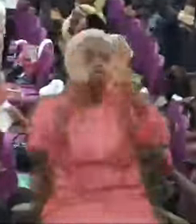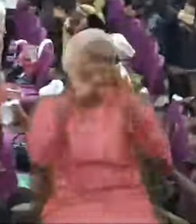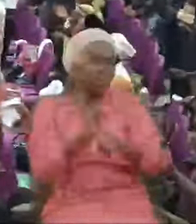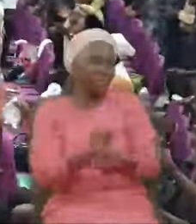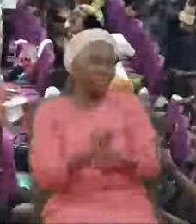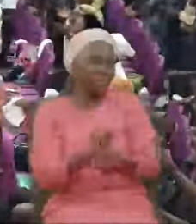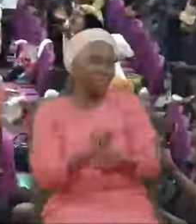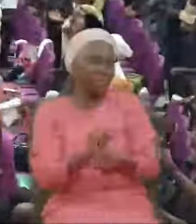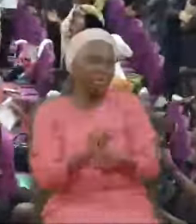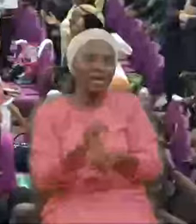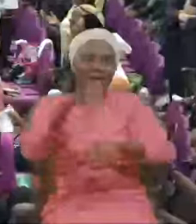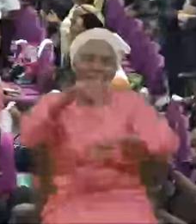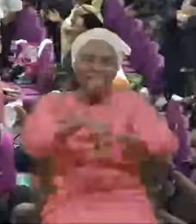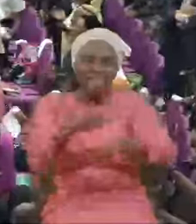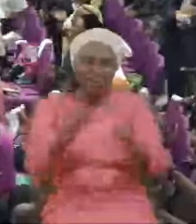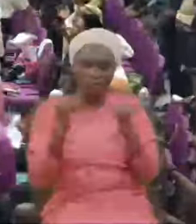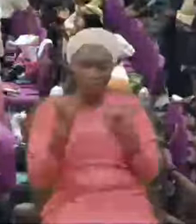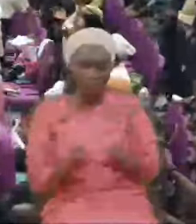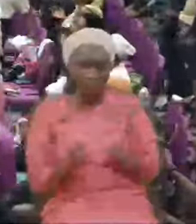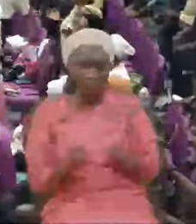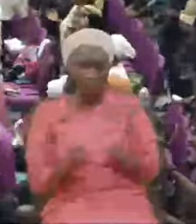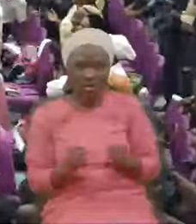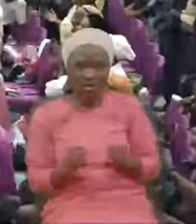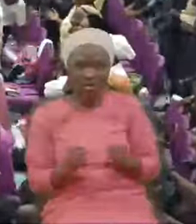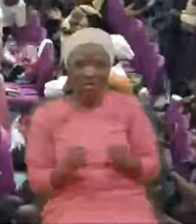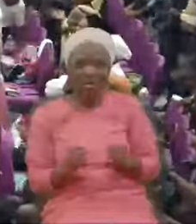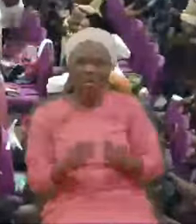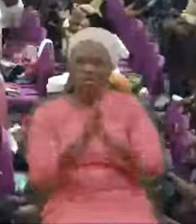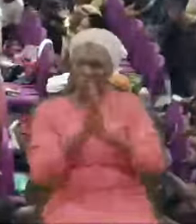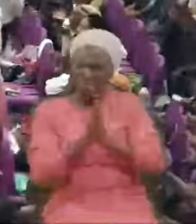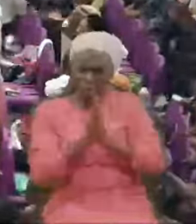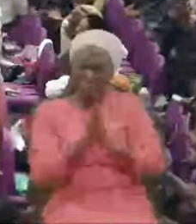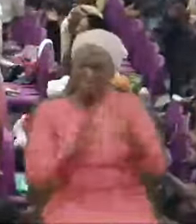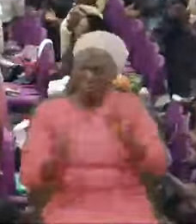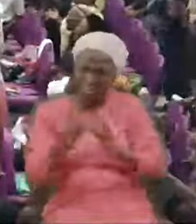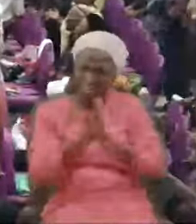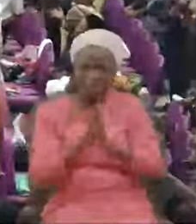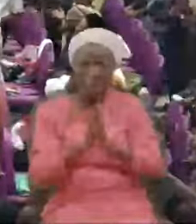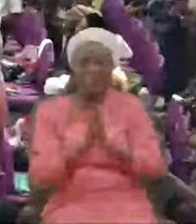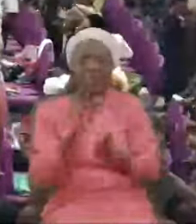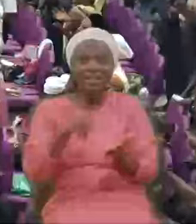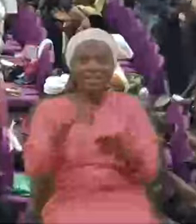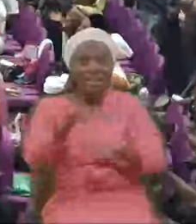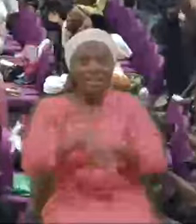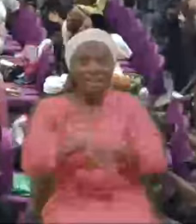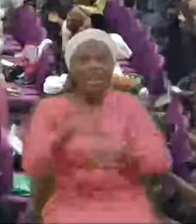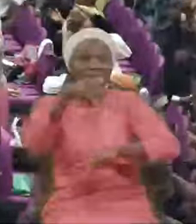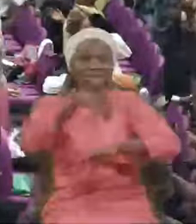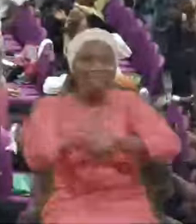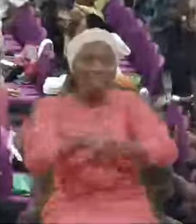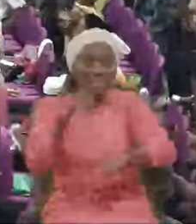Ce soir, c'est la soirée de puissance. Ce soir, c'est la soirée de briser les